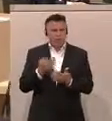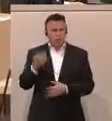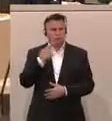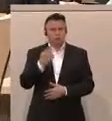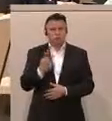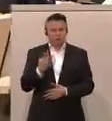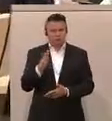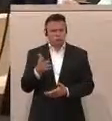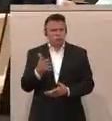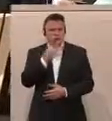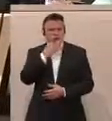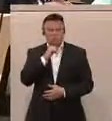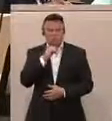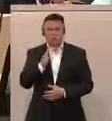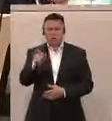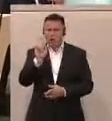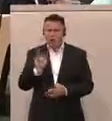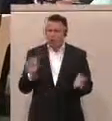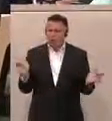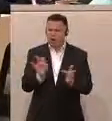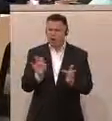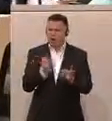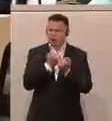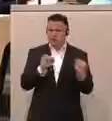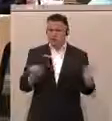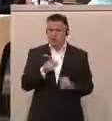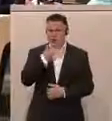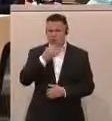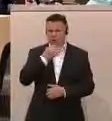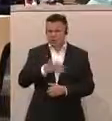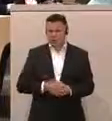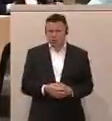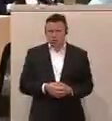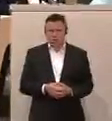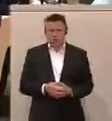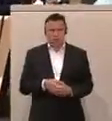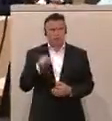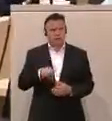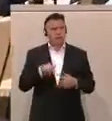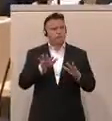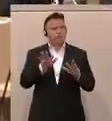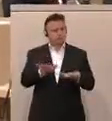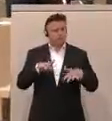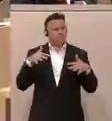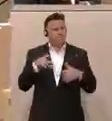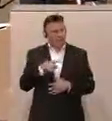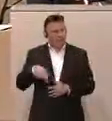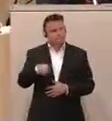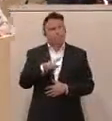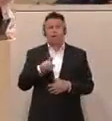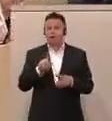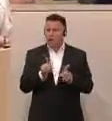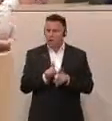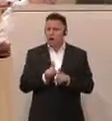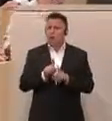Frage stellt, stellt damit auch die Demokratie in Frage. Aber, meine Damen und Herren, das Parlament kann natürlich auch etwas anderes.